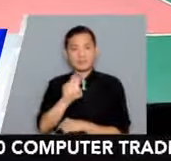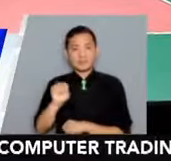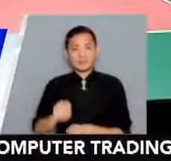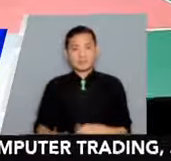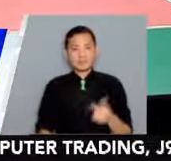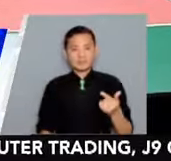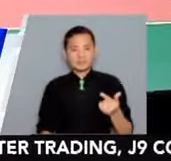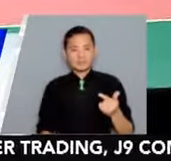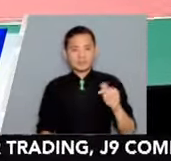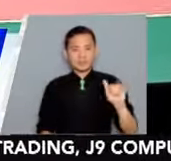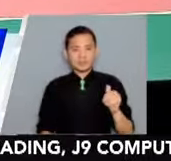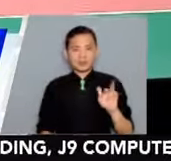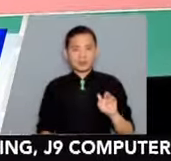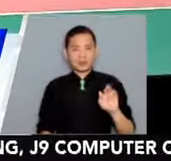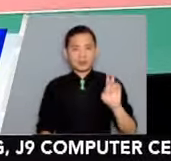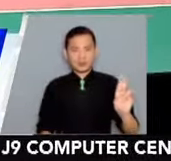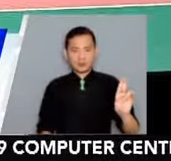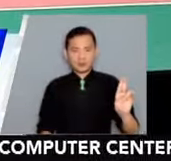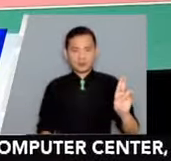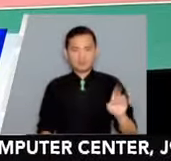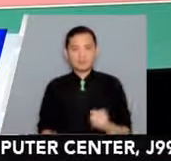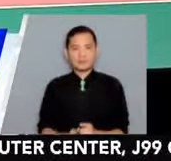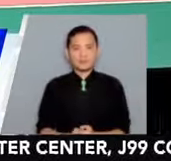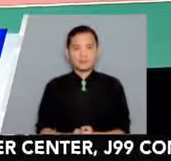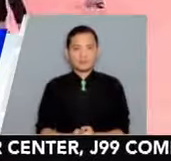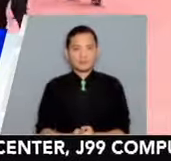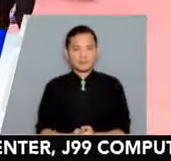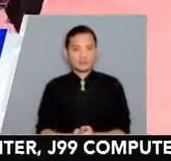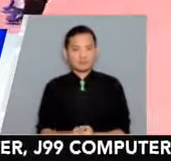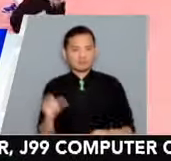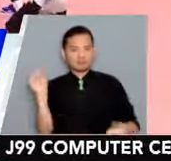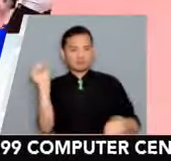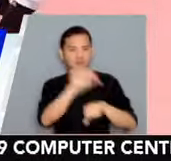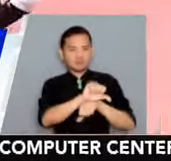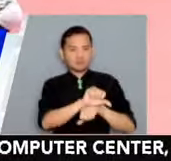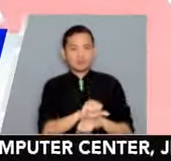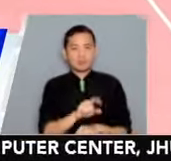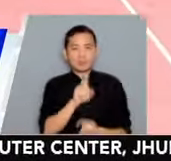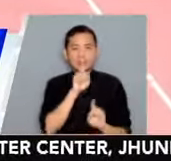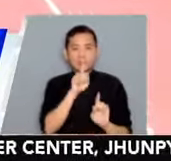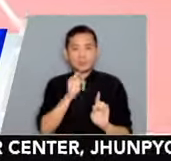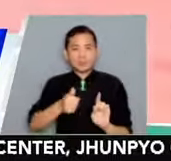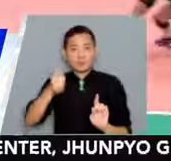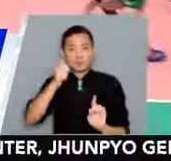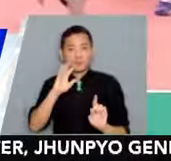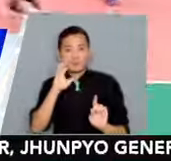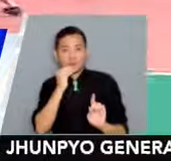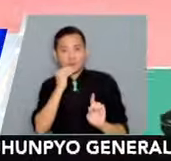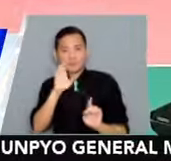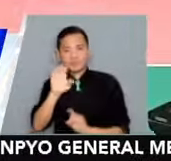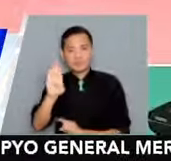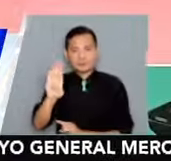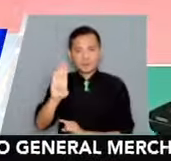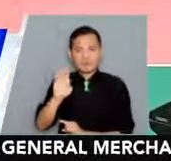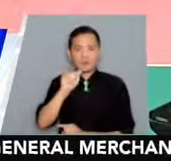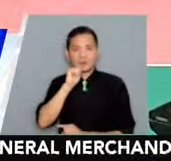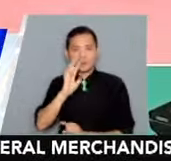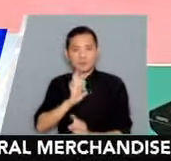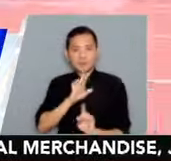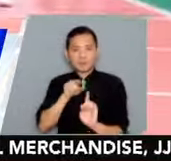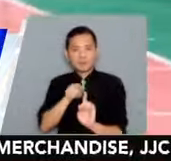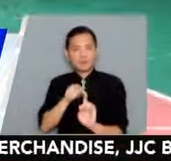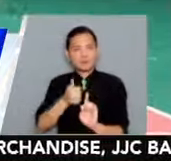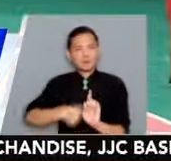Bombers. Sa women's division naman, panalo ang defending champs na CSB Lady Blazers kontra